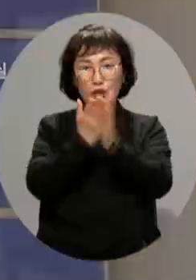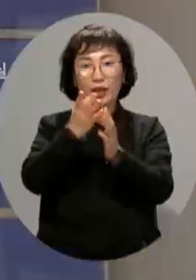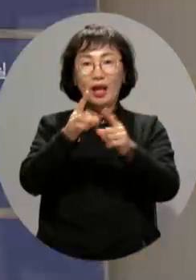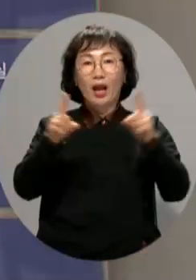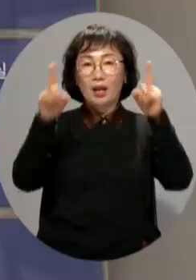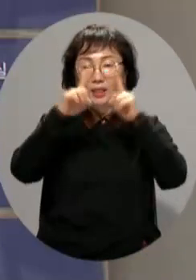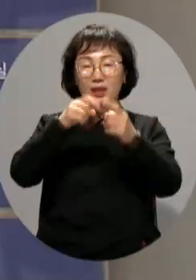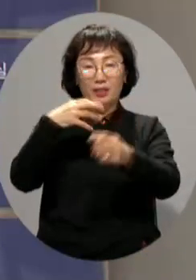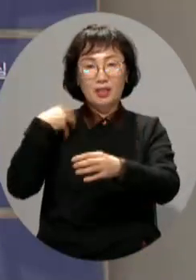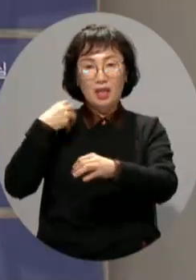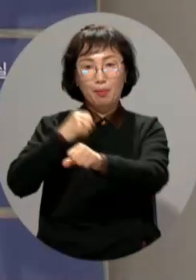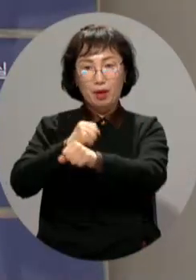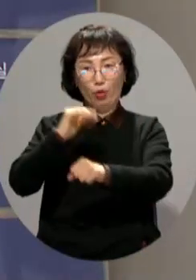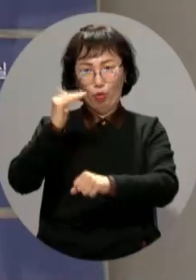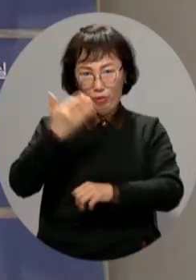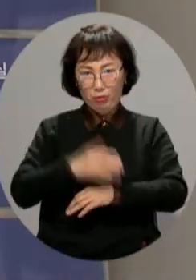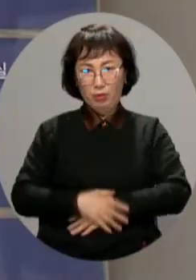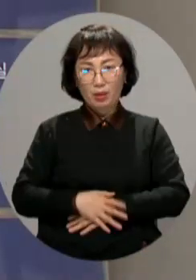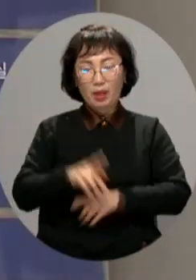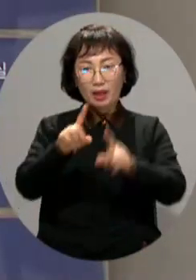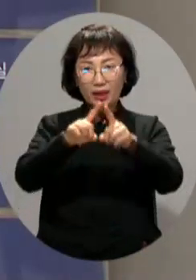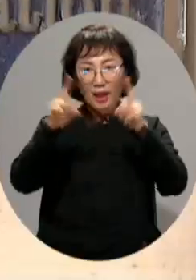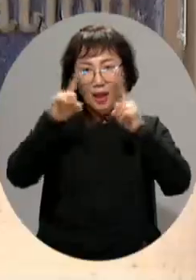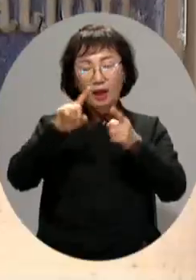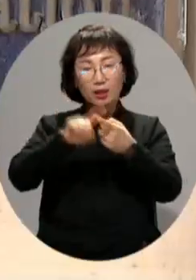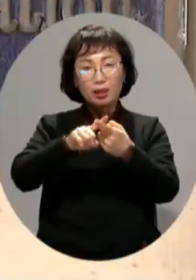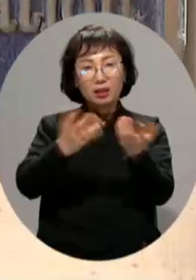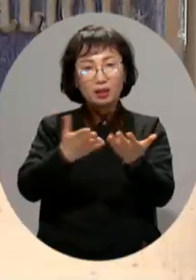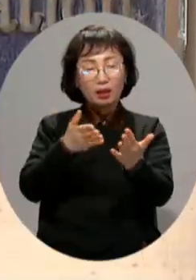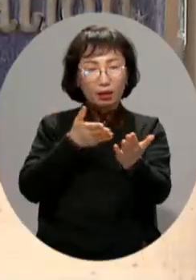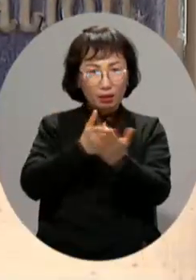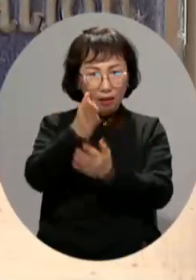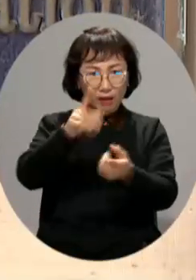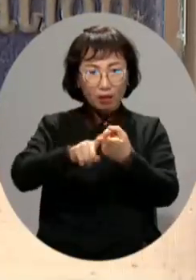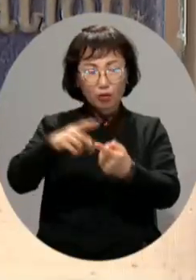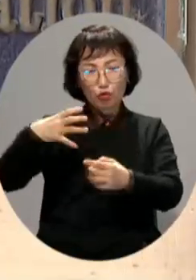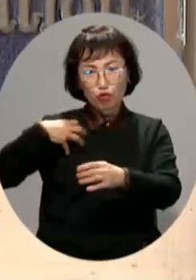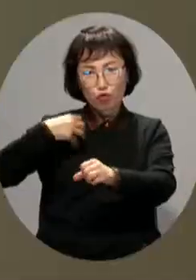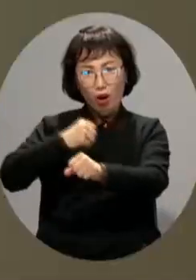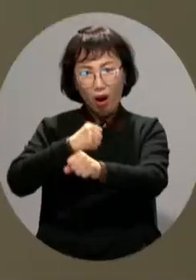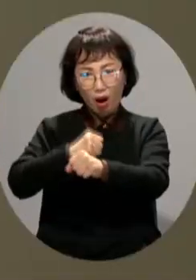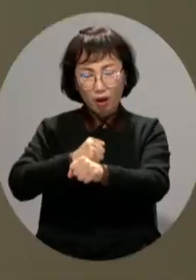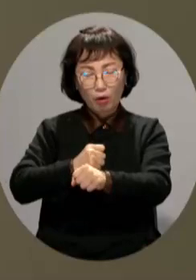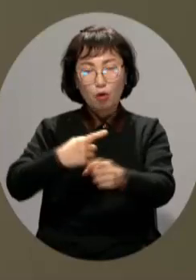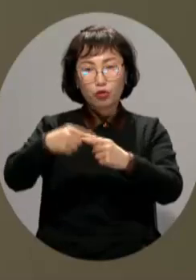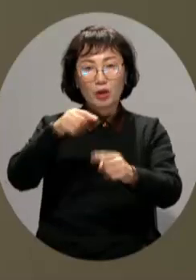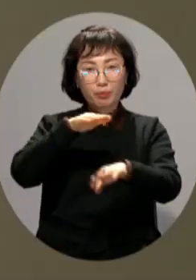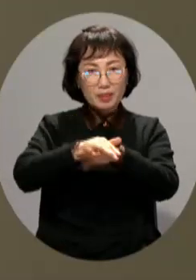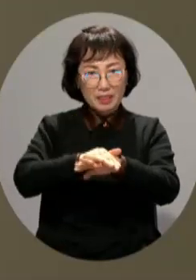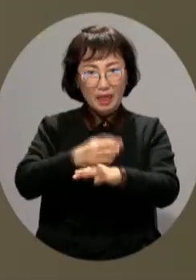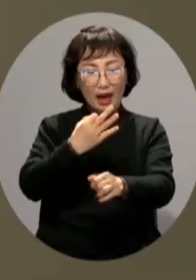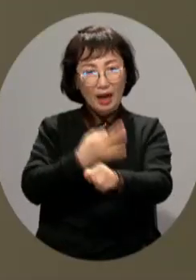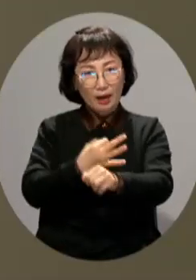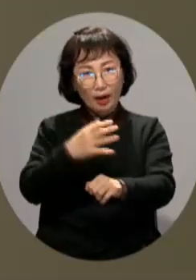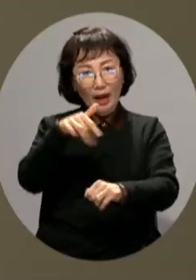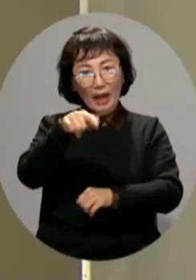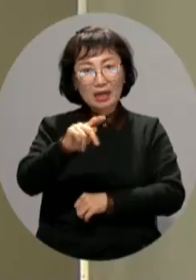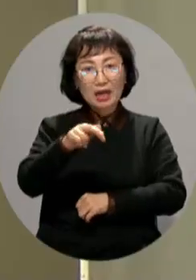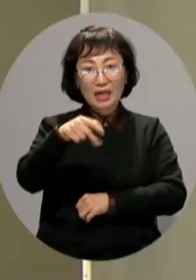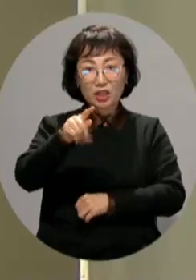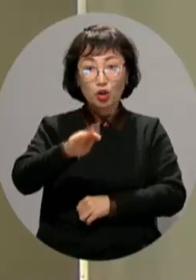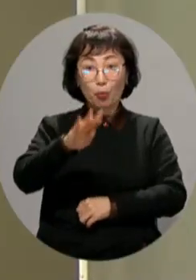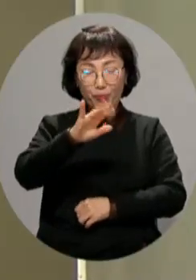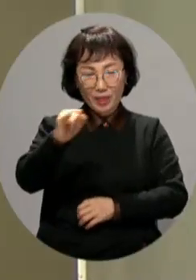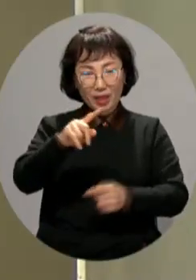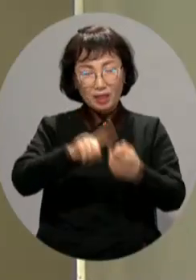겁니다 대학측은 정부과제를 수행하며 운영비 성격의 간접비를 산학협력단의 배정해뒀고이를